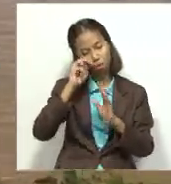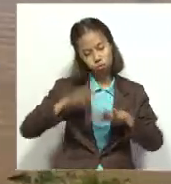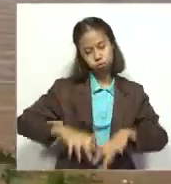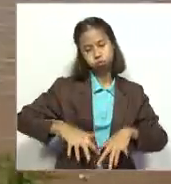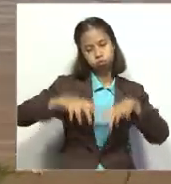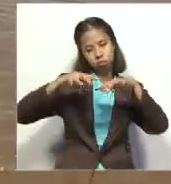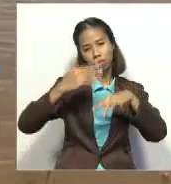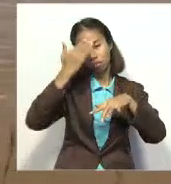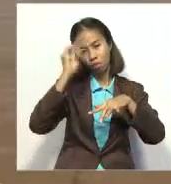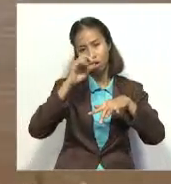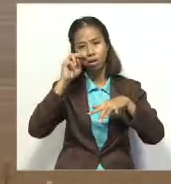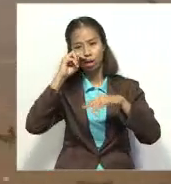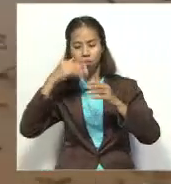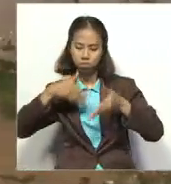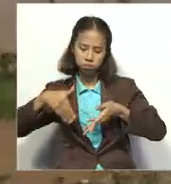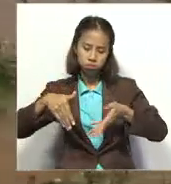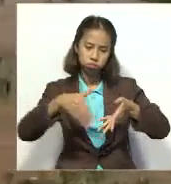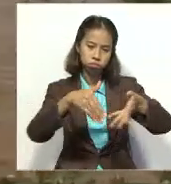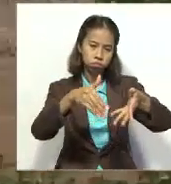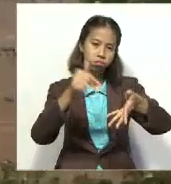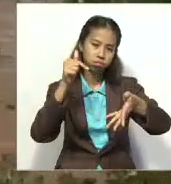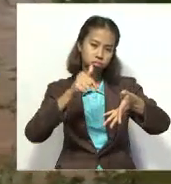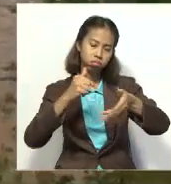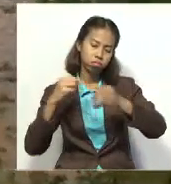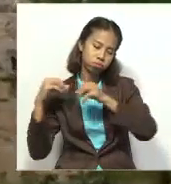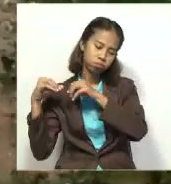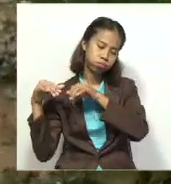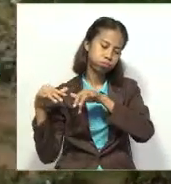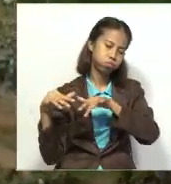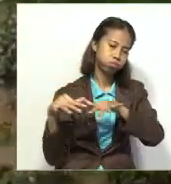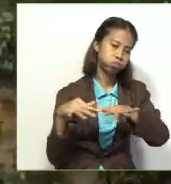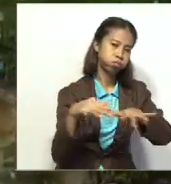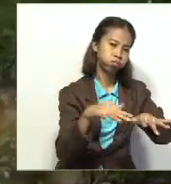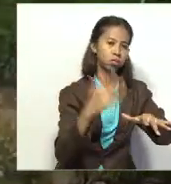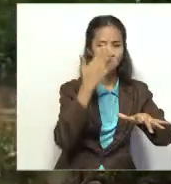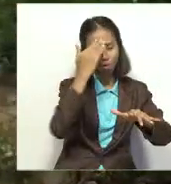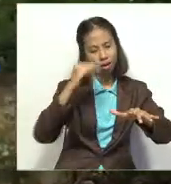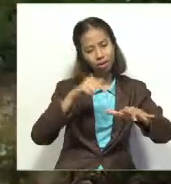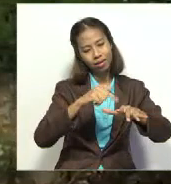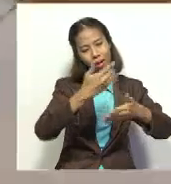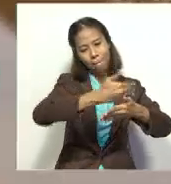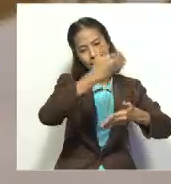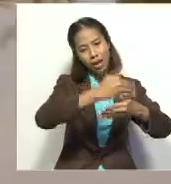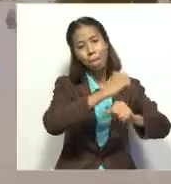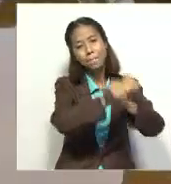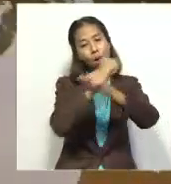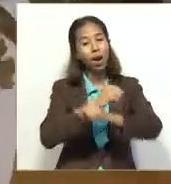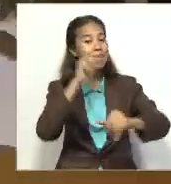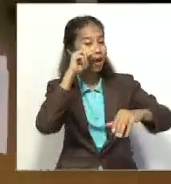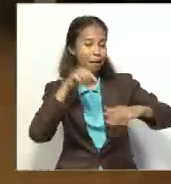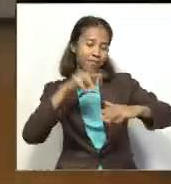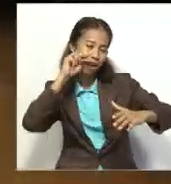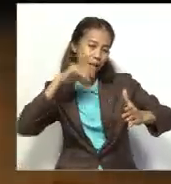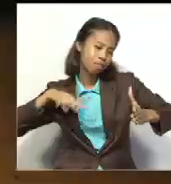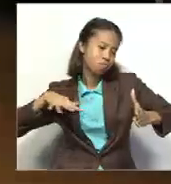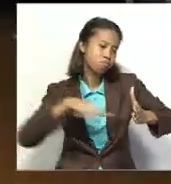คะหลังมวลน้ำปริมาณมากไหลทะลักออกมาจากผนังกั้นน้ำคำที่ถูกน้ำซาะจนพังเข้าท่วมบ้านเรือนประชาช